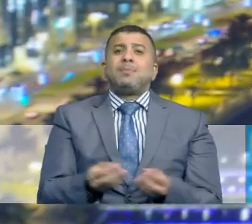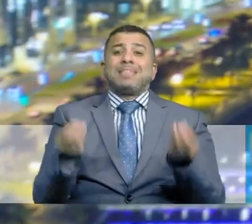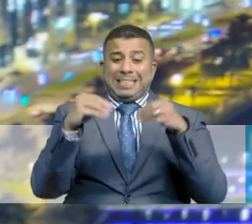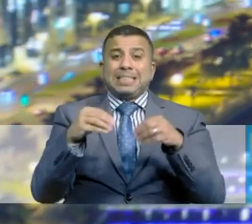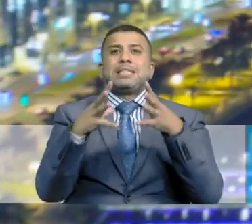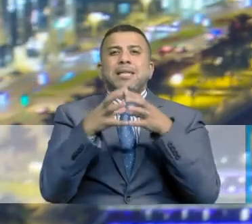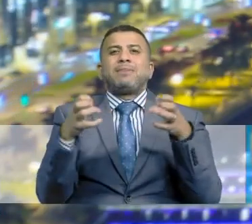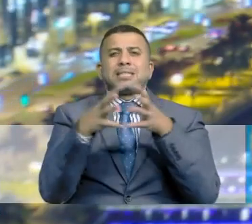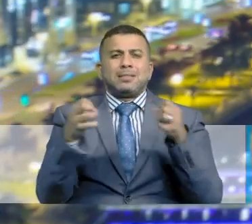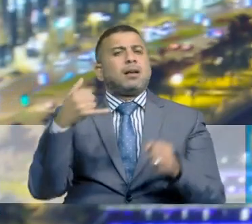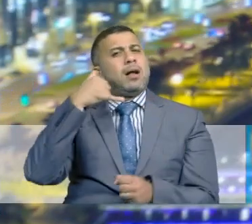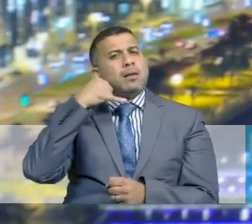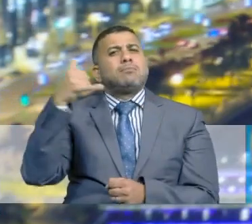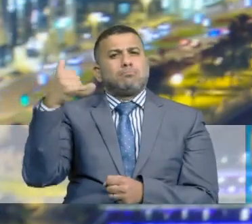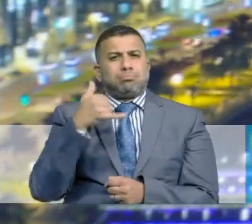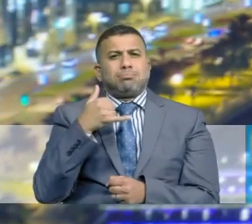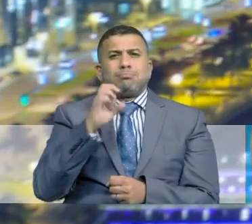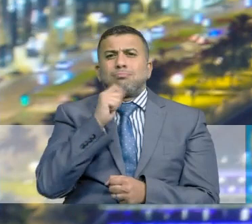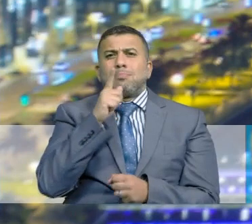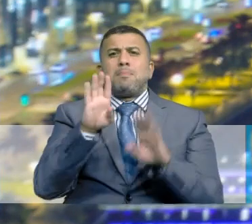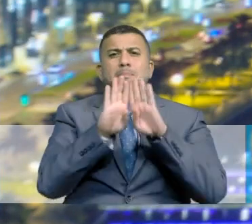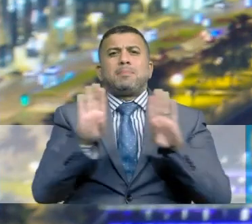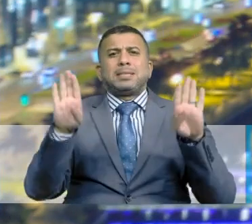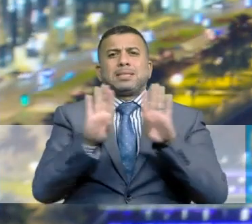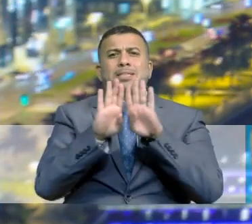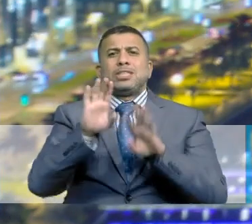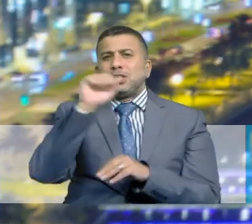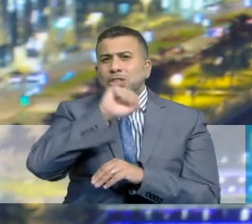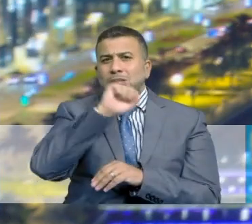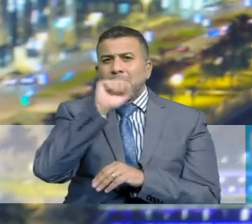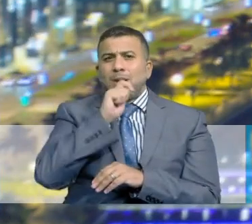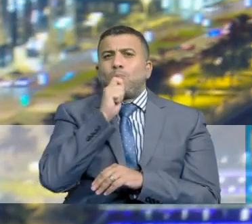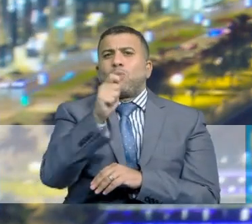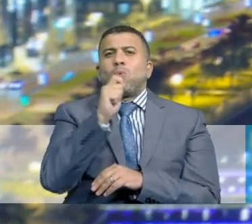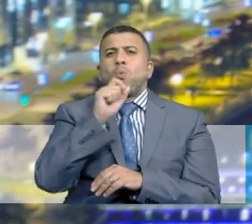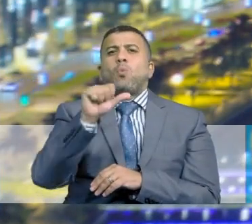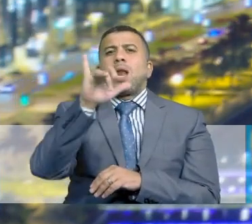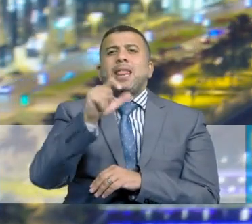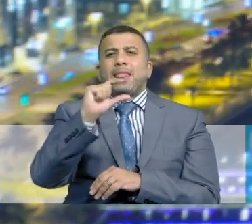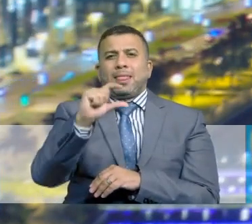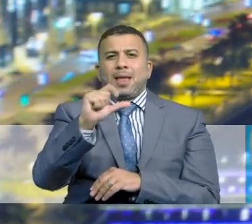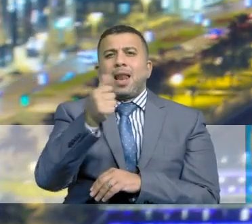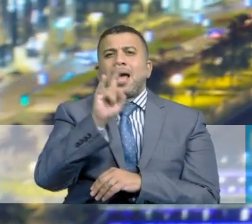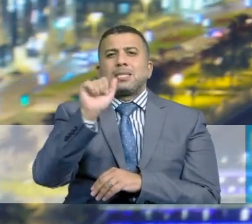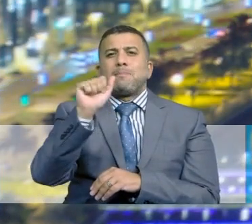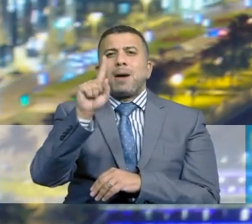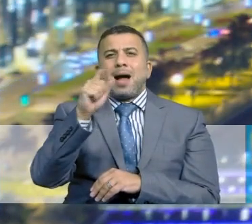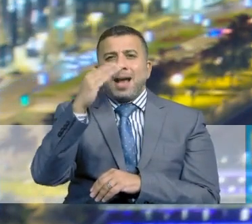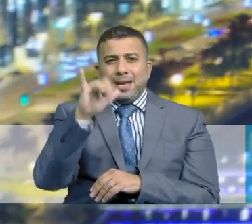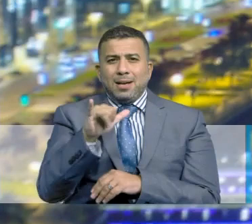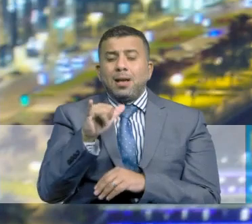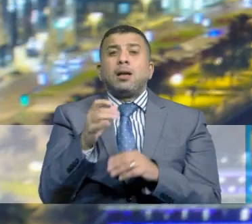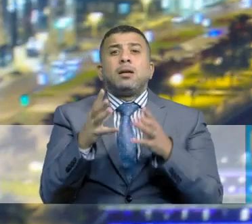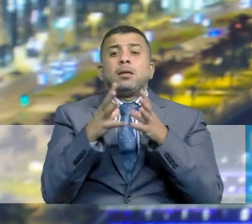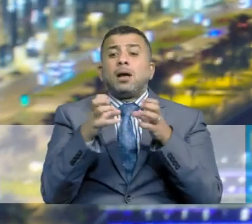وللمزيد من التفاصيل ينضم إلينا مباشرة من مسرح المجاز بمدينة الشارقة مراسلنا وليد الأصبحي ليطلعنا